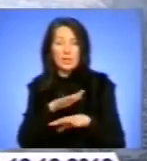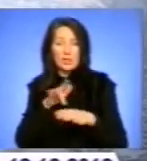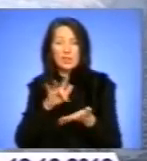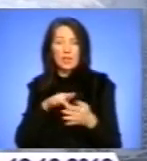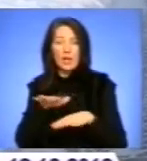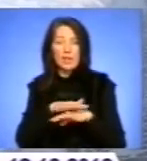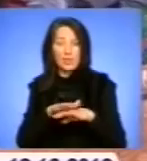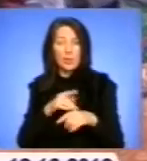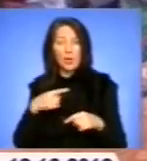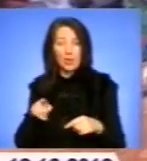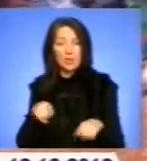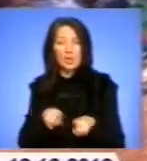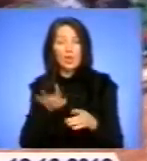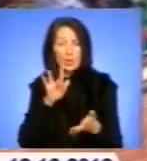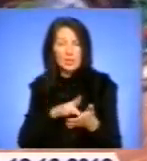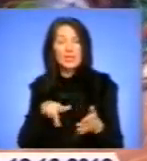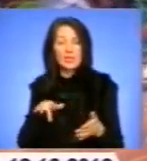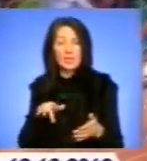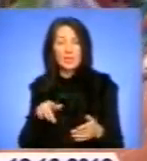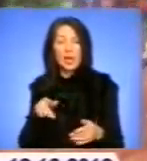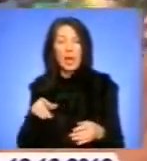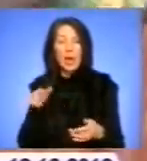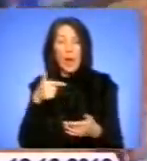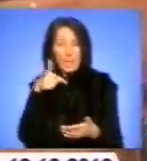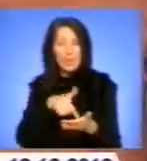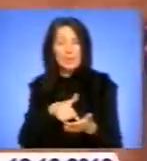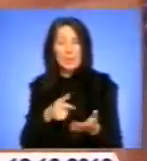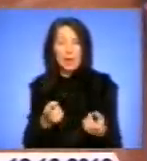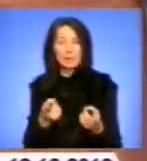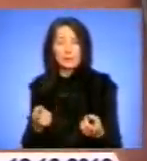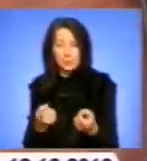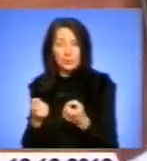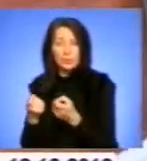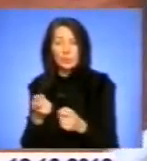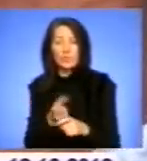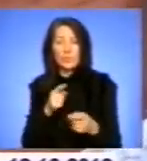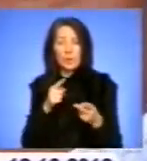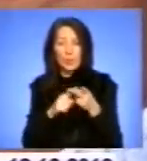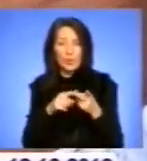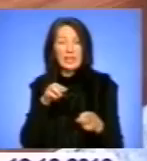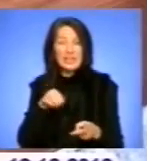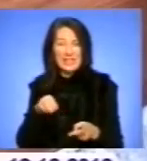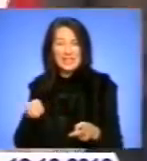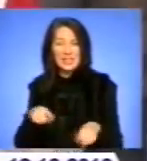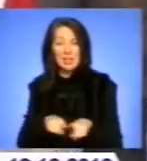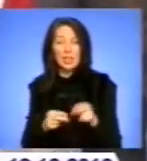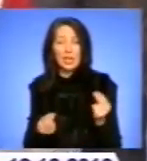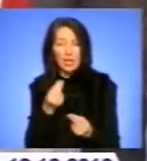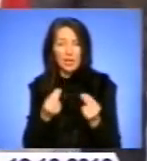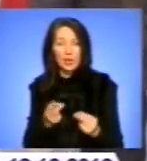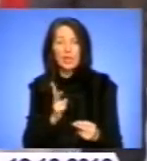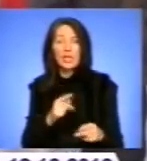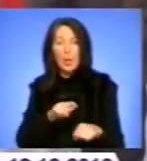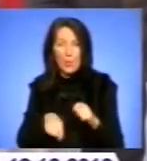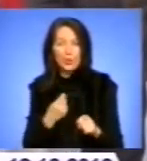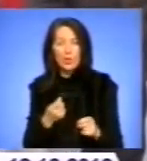у центрі міста, де вилучили ще 1500 таких іграшок. Отож, на які саме порушення звертатимуть увагу правоохоронці? Уся